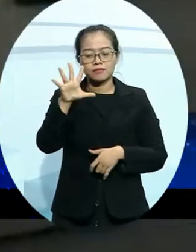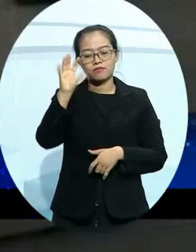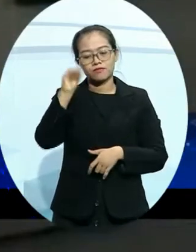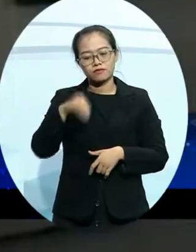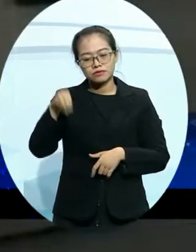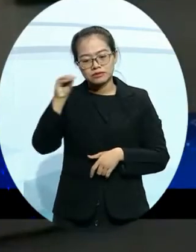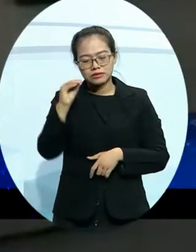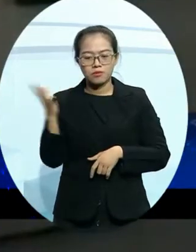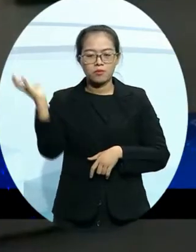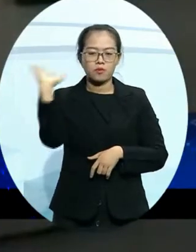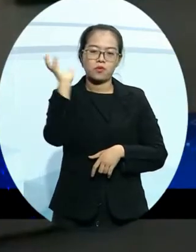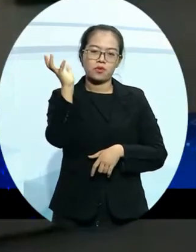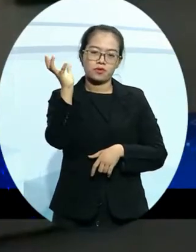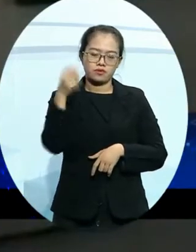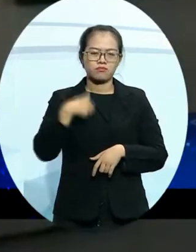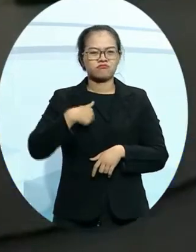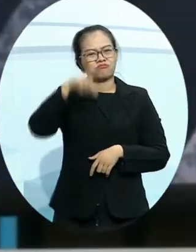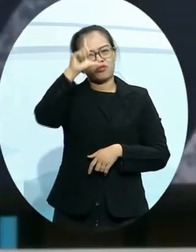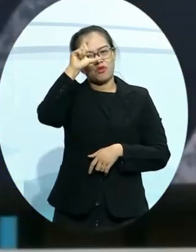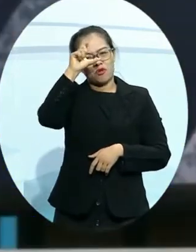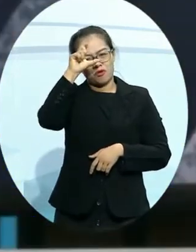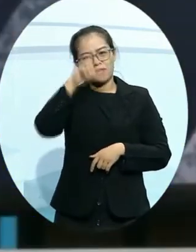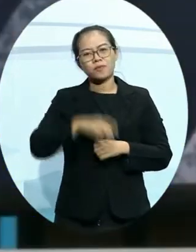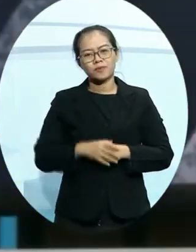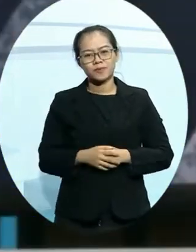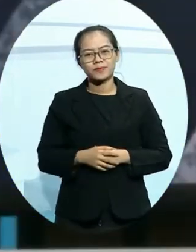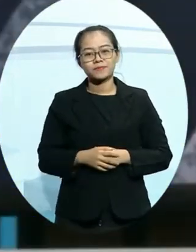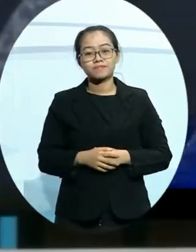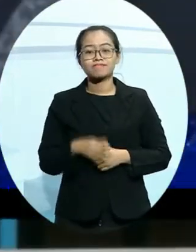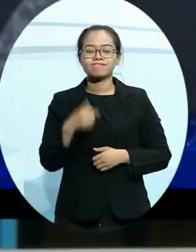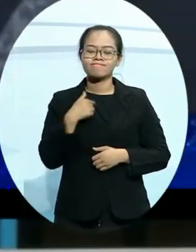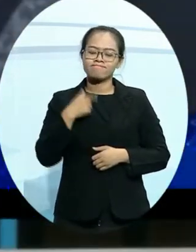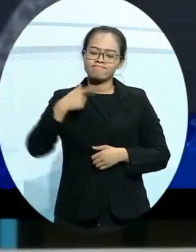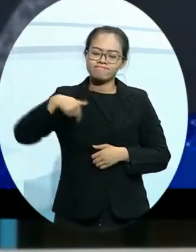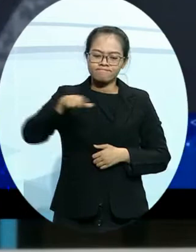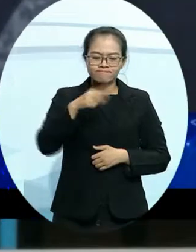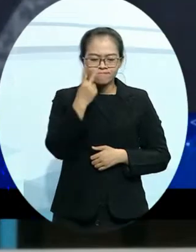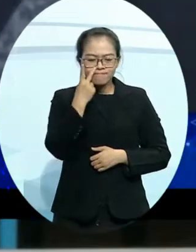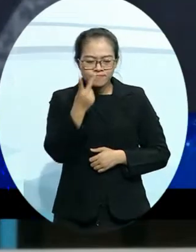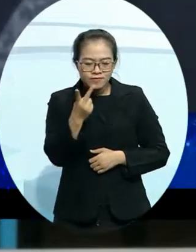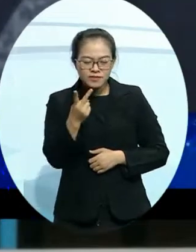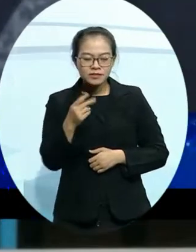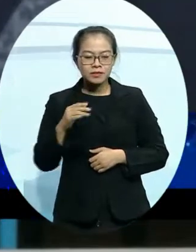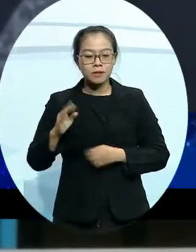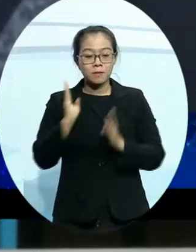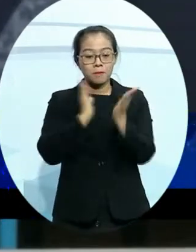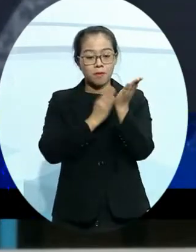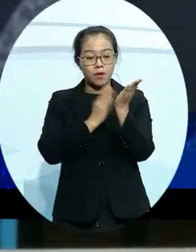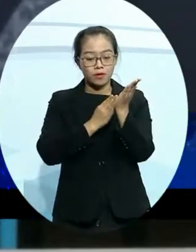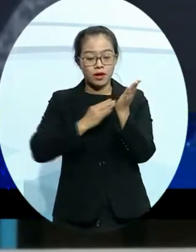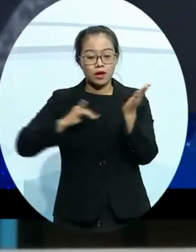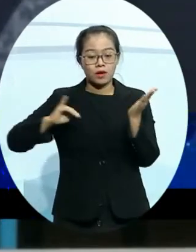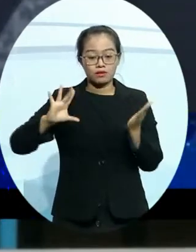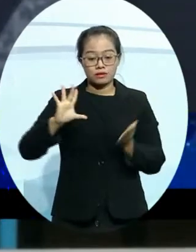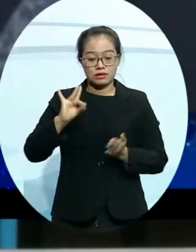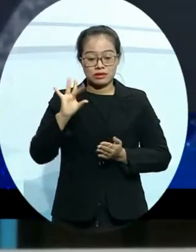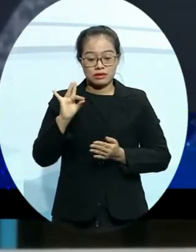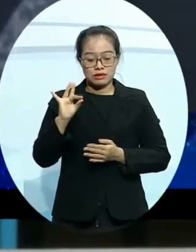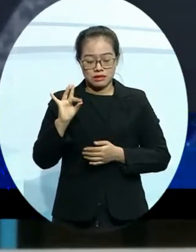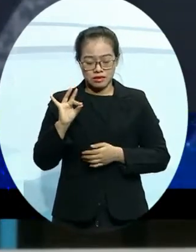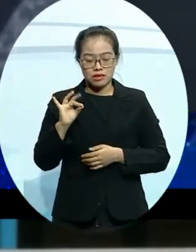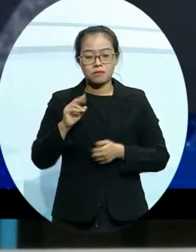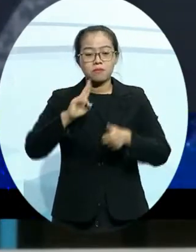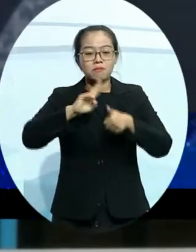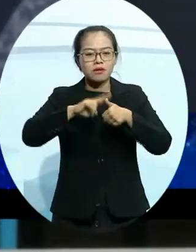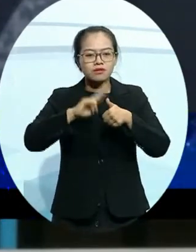toàn cầu. Đây là mức độ đáng lo ngại. Chúng tôi đang xem xét báo cáo tinh dịch của một số bệnh nhân xét nghiệm dương tính với virus.